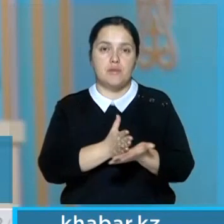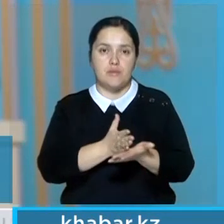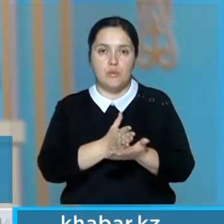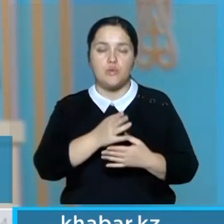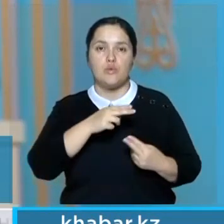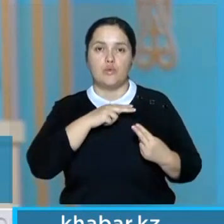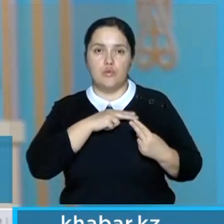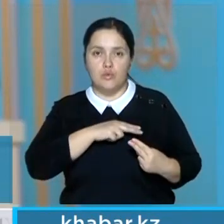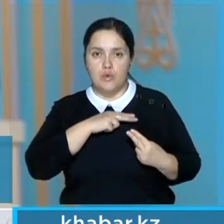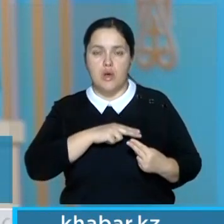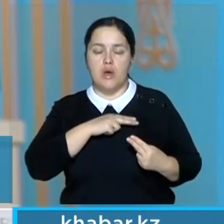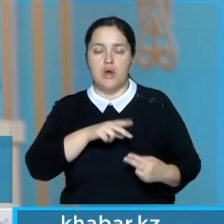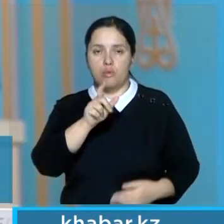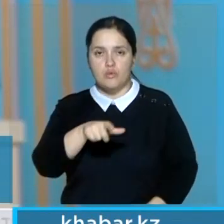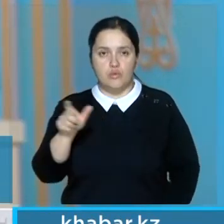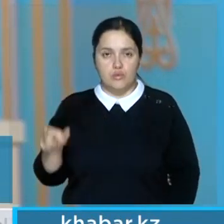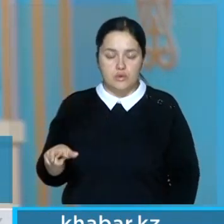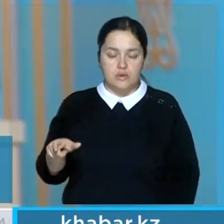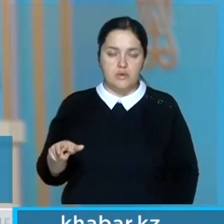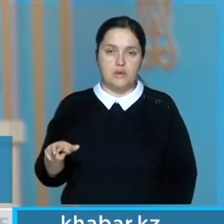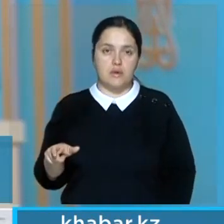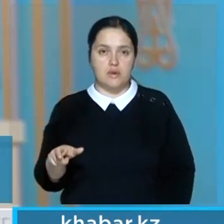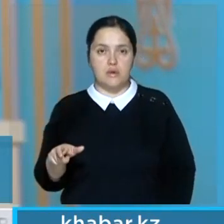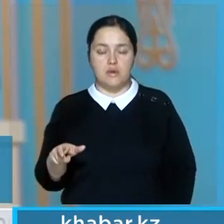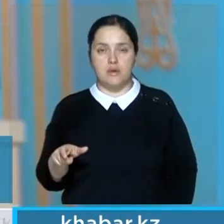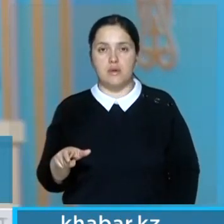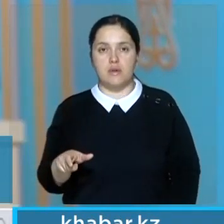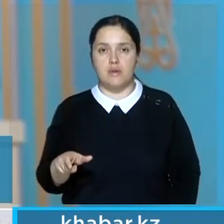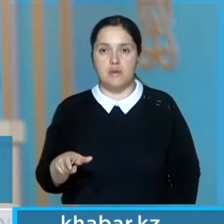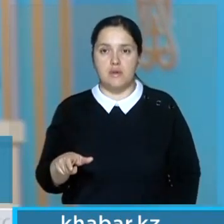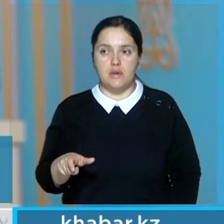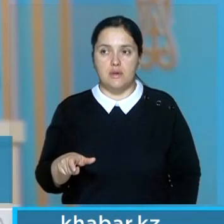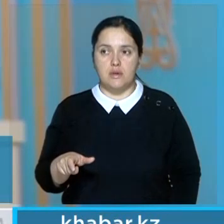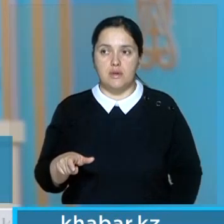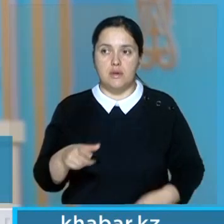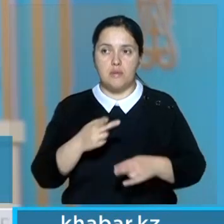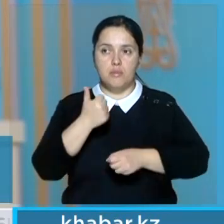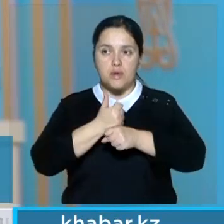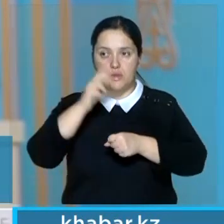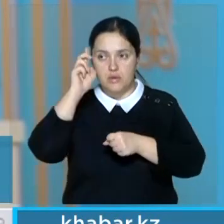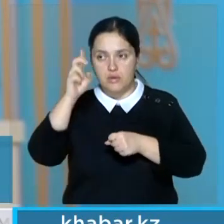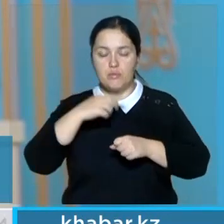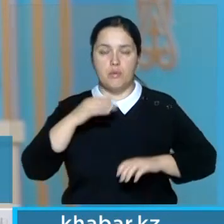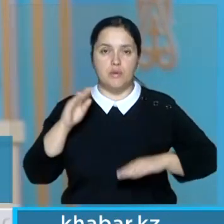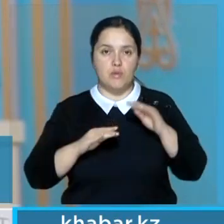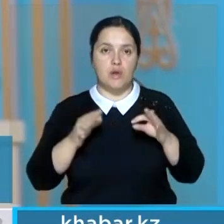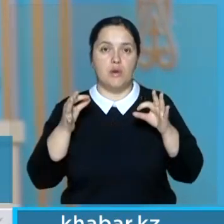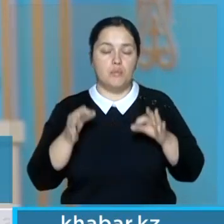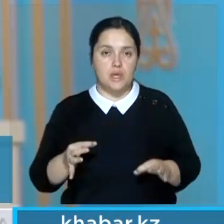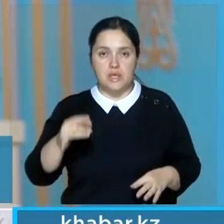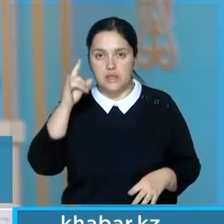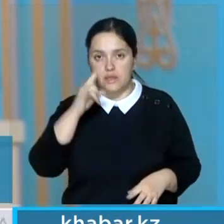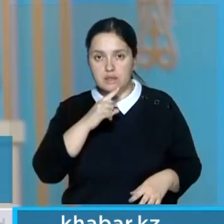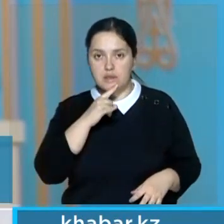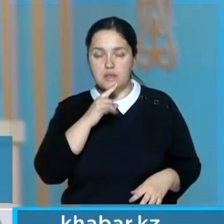есть обычным труженикам нашей страны. И, как отметил сегодня глава государства, все мы строим справедливый Казахстан.